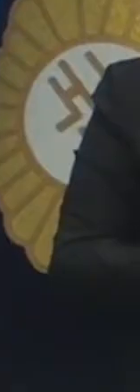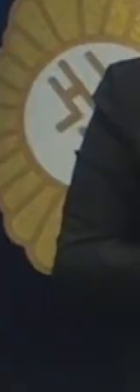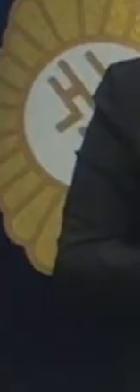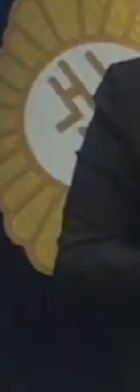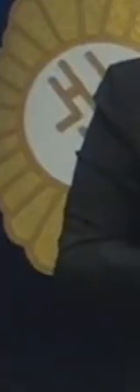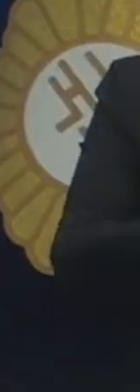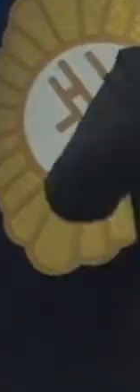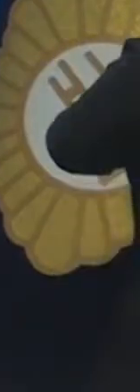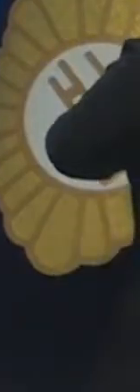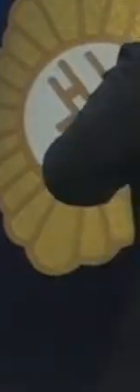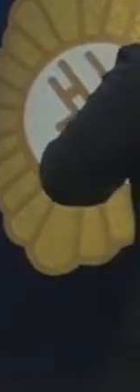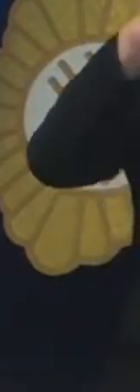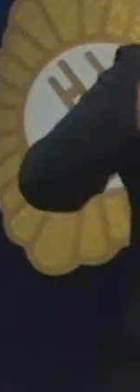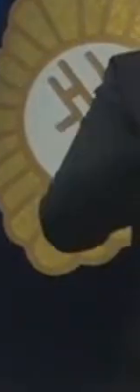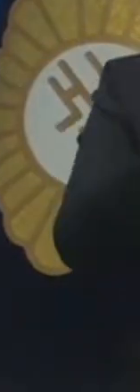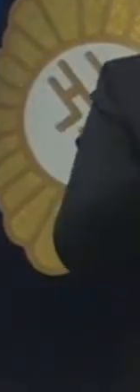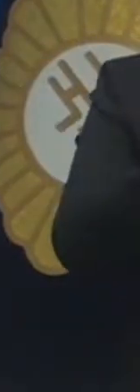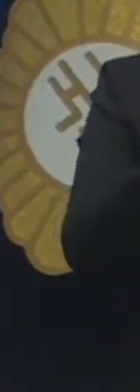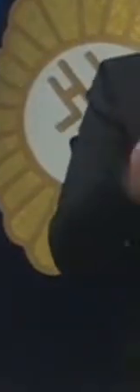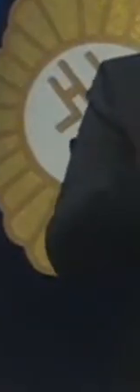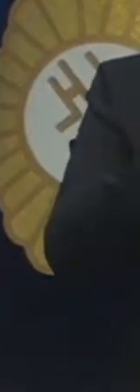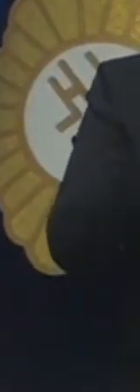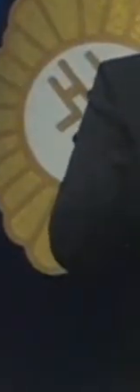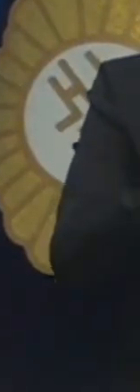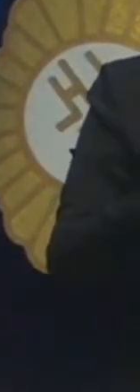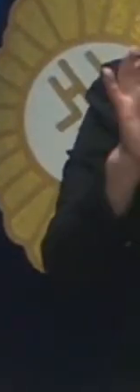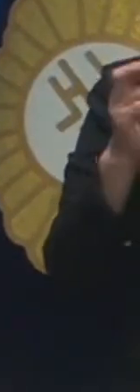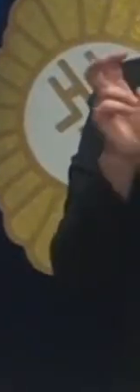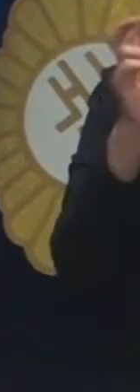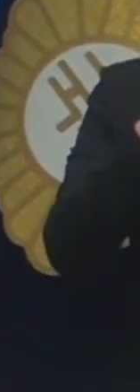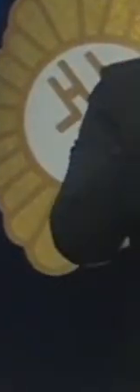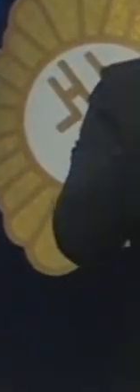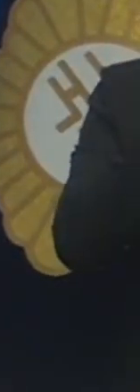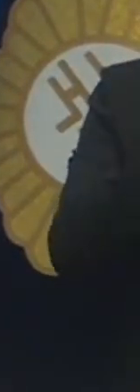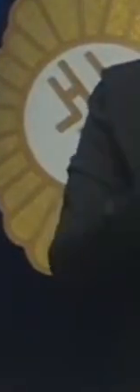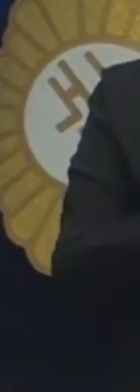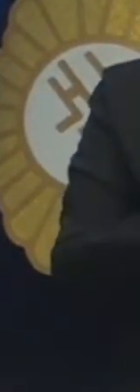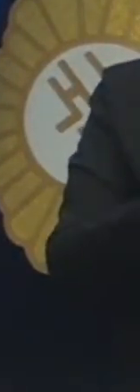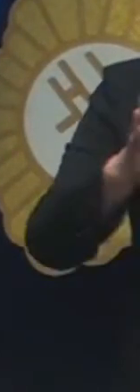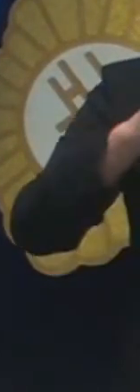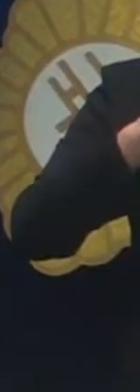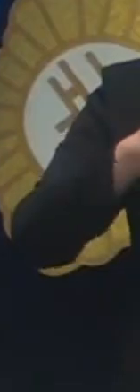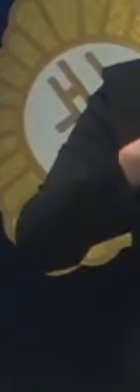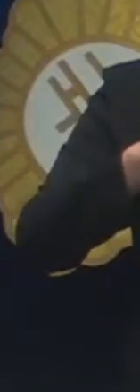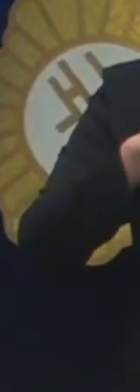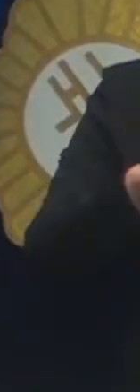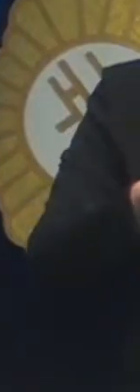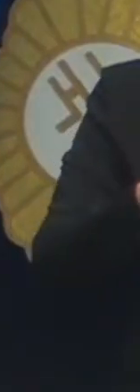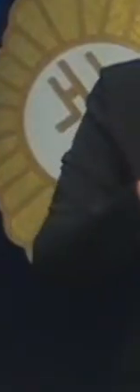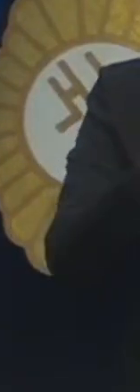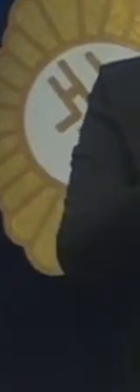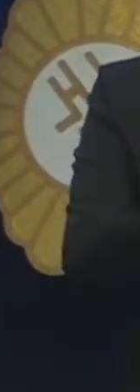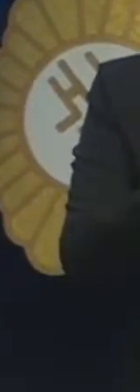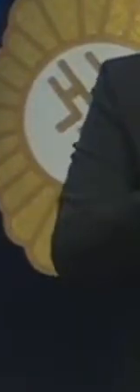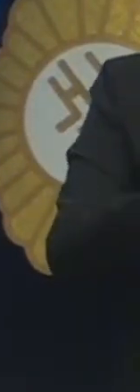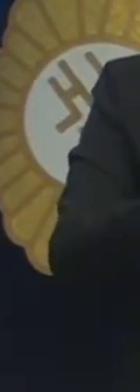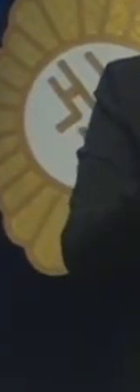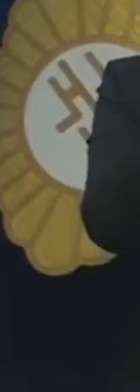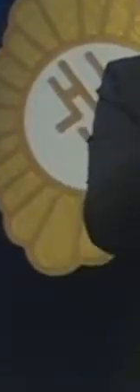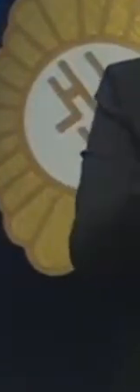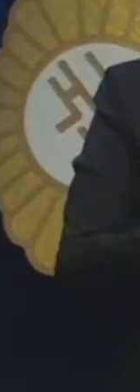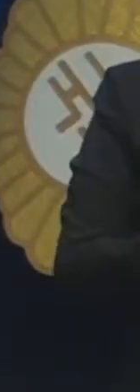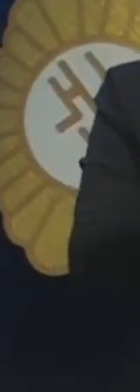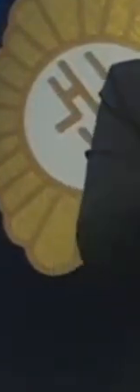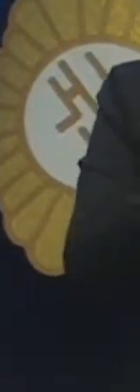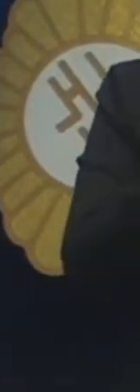법원에서 채권자들로 말하자면 대형 채권자, 금융회사들만의 그런 논의로 이 사태가 결정되지 말아야 된다는 점을